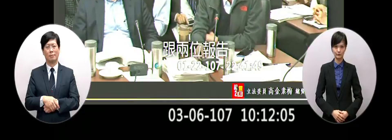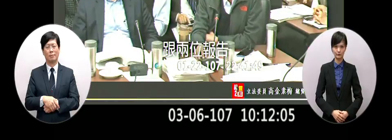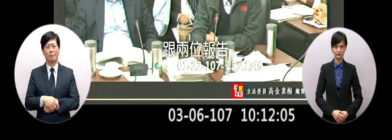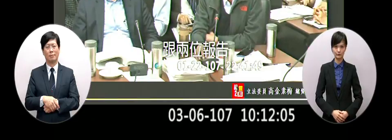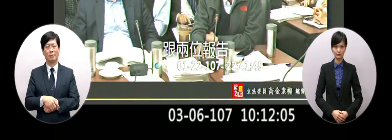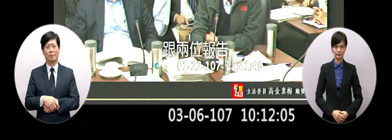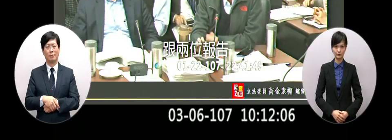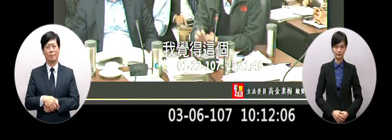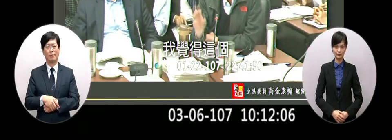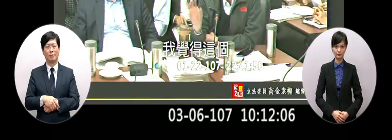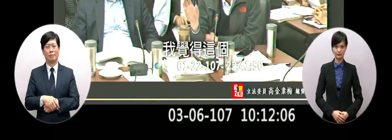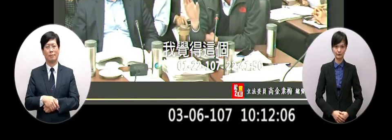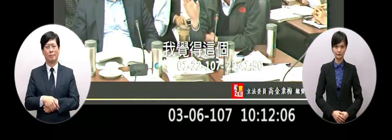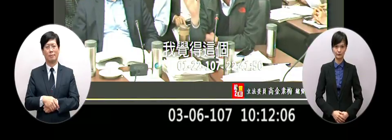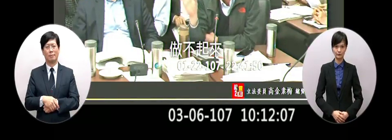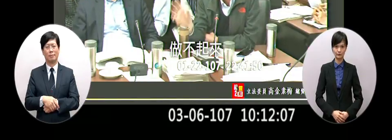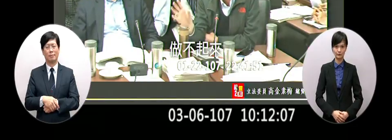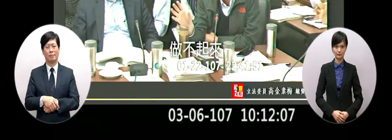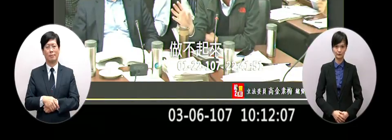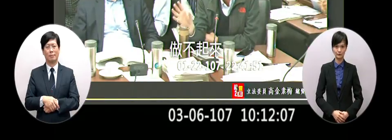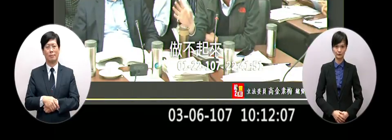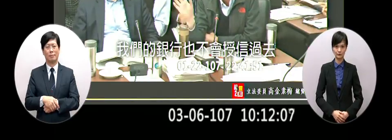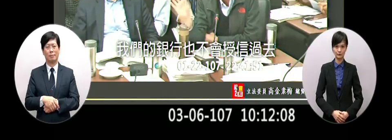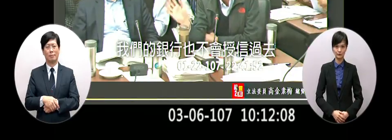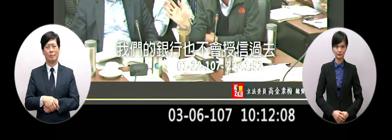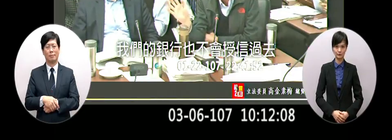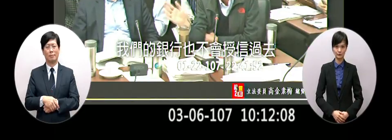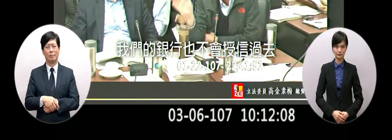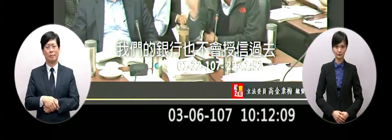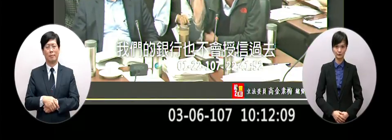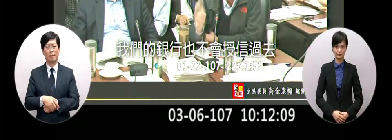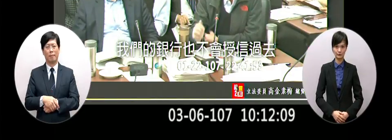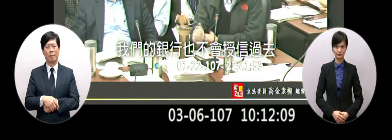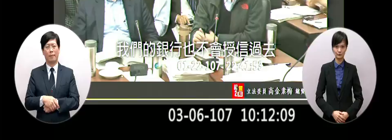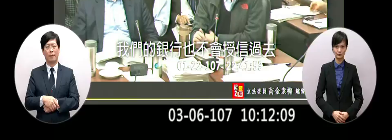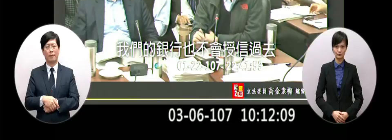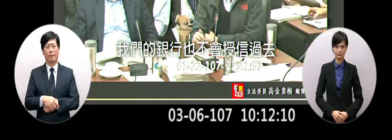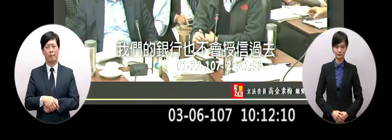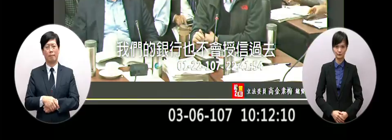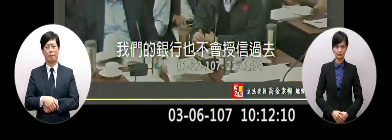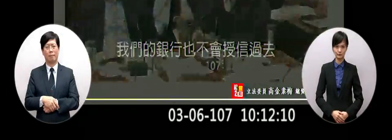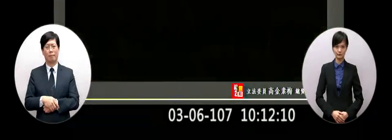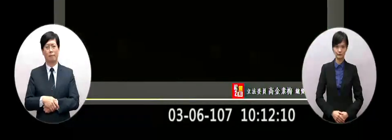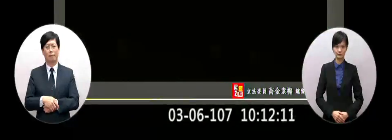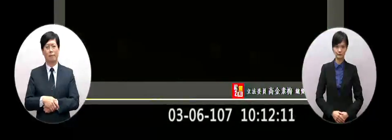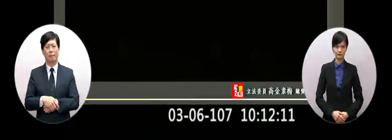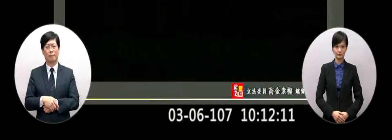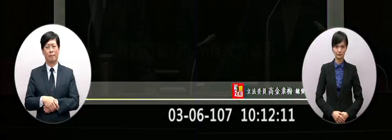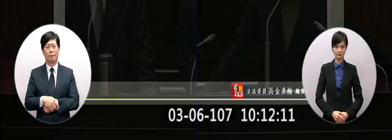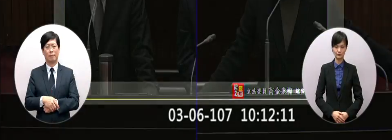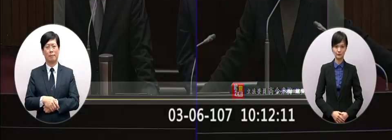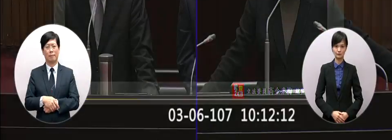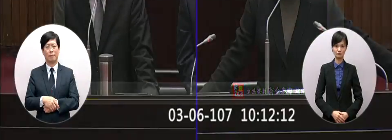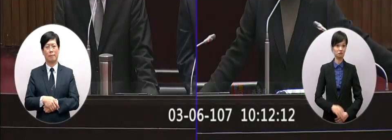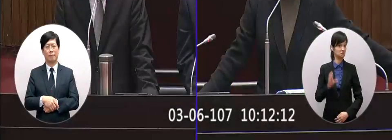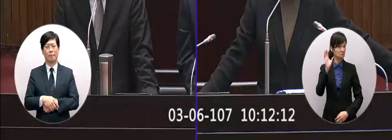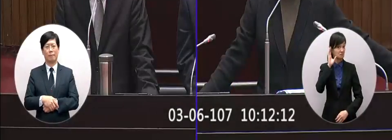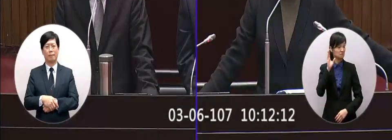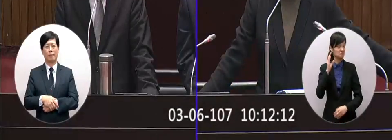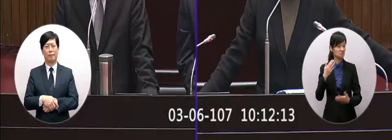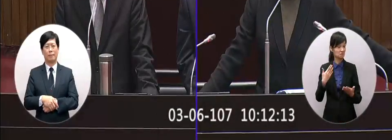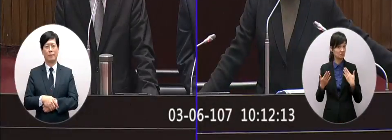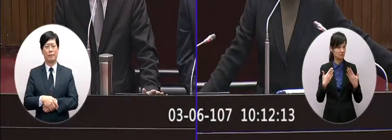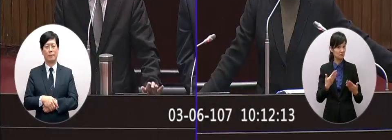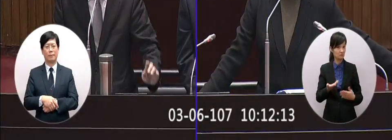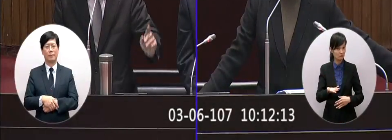反啊。跟两位报告，我觉得这个做不起来，我们的银行也不会授信过去啊。 你们听得懂在说什